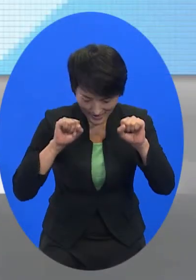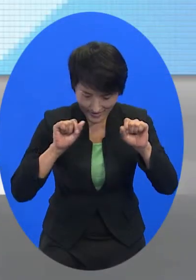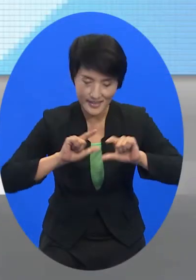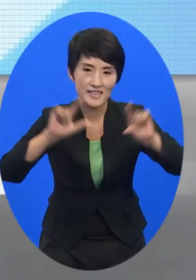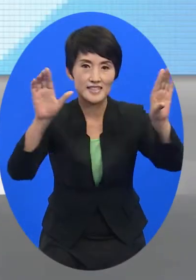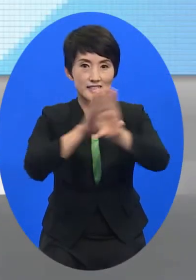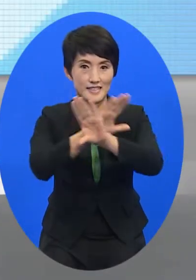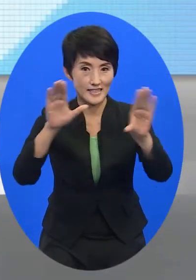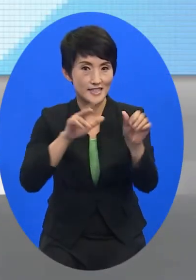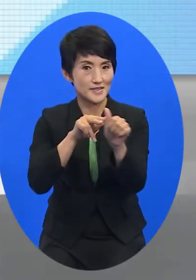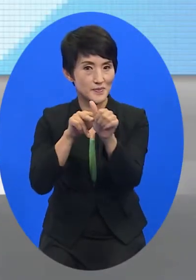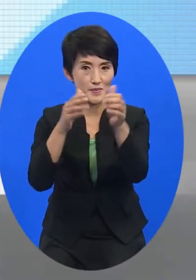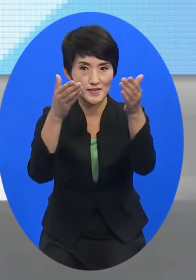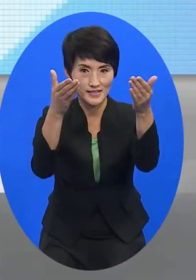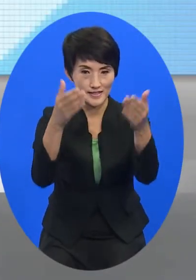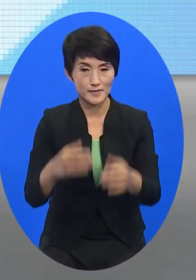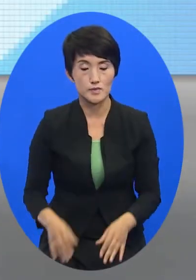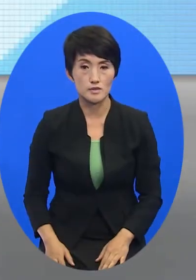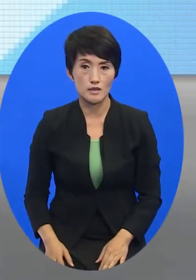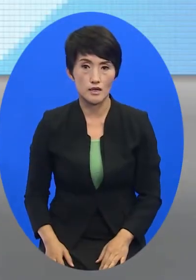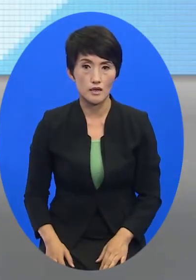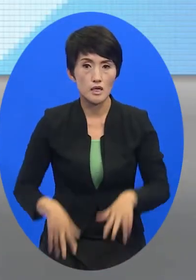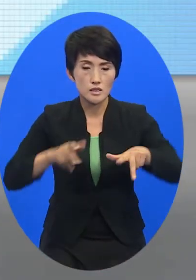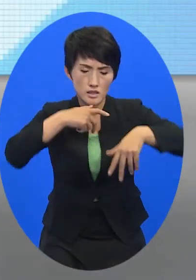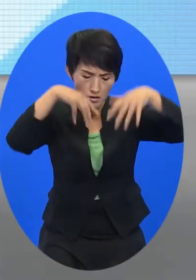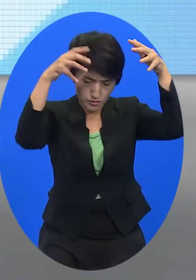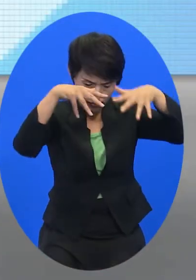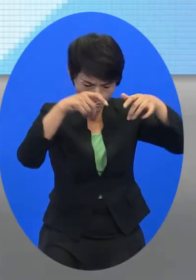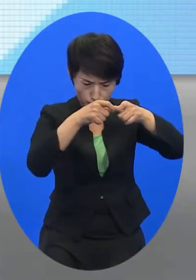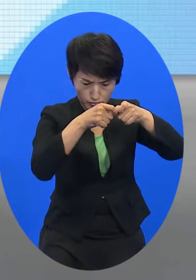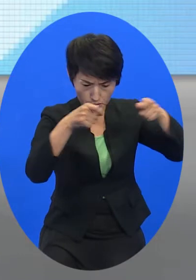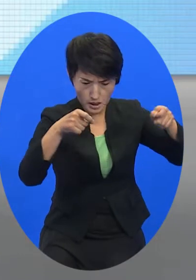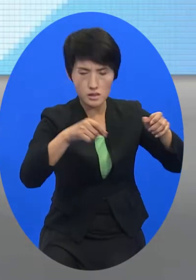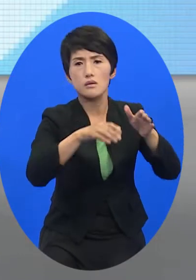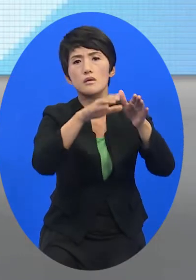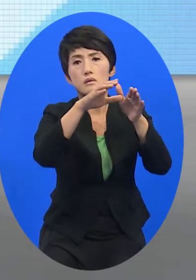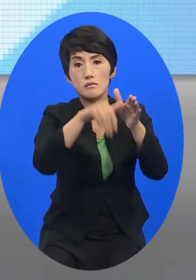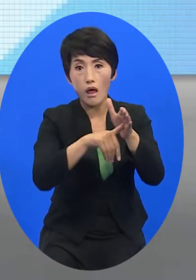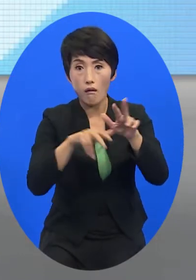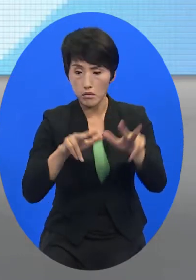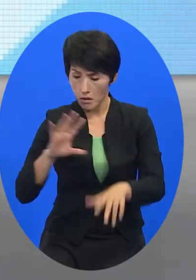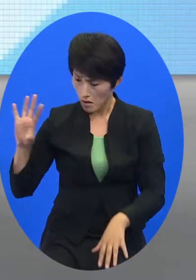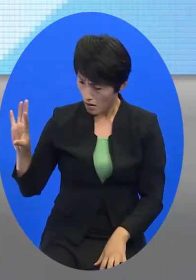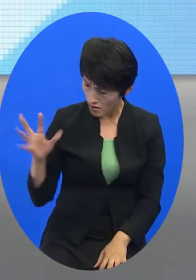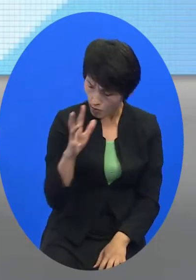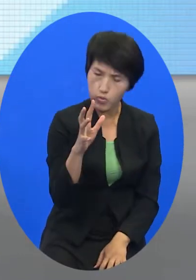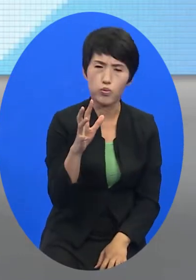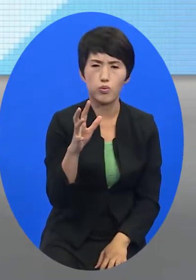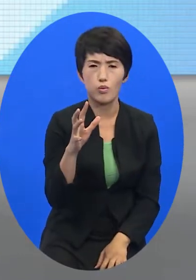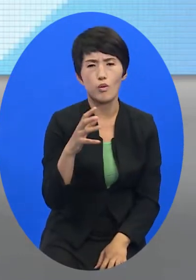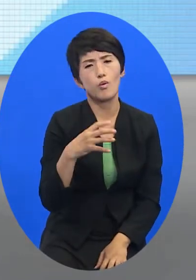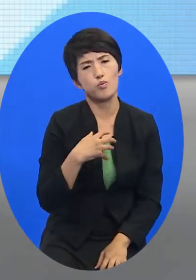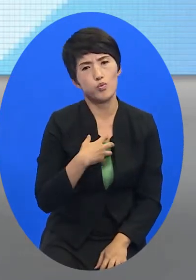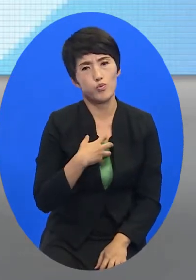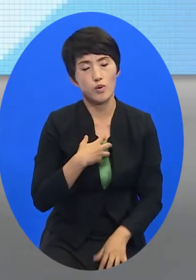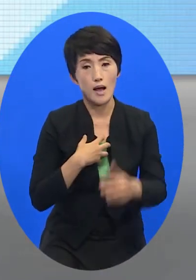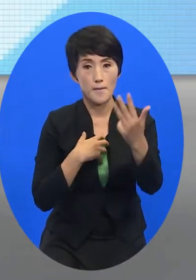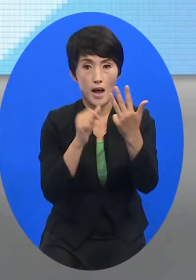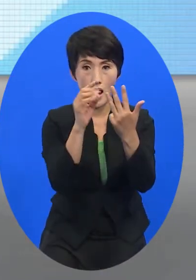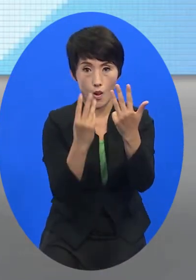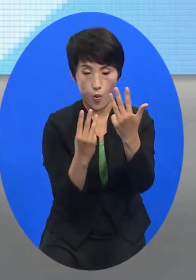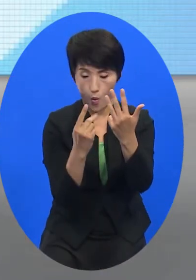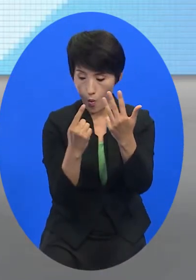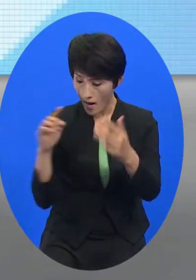안녕하세요. 날씨운 윤현서입니다. 예년보다 늦은 장마가 시작됐지만 태풍 소식이 들려오고 있습니다. 제8호